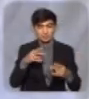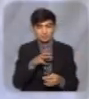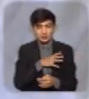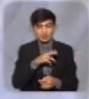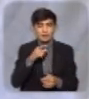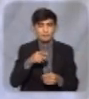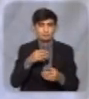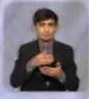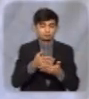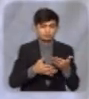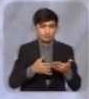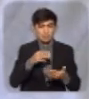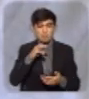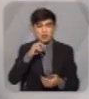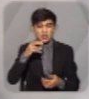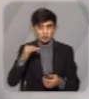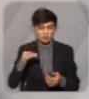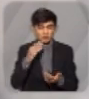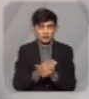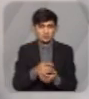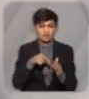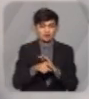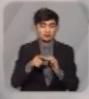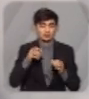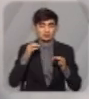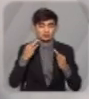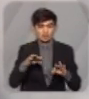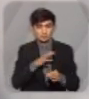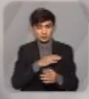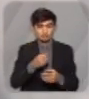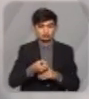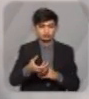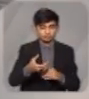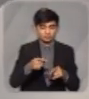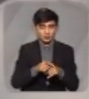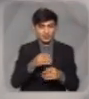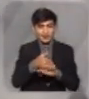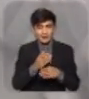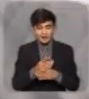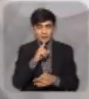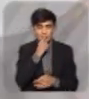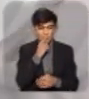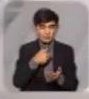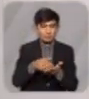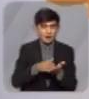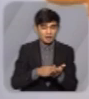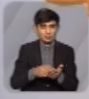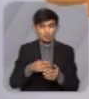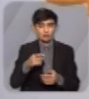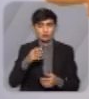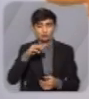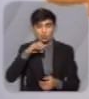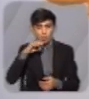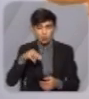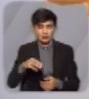духовенством меню из 16 продуктов, которые разрешены на поминальном столе. В их числе хлеб, конфеты, масло и никаких тортов,